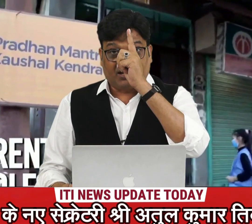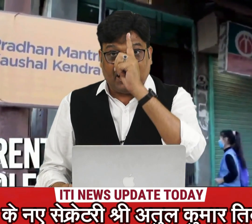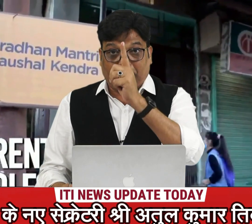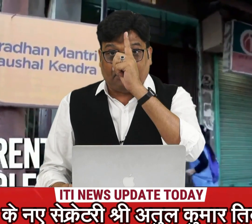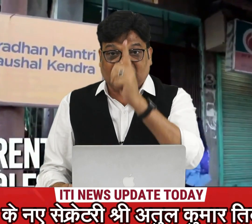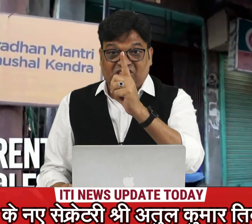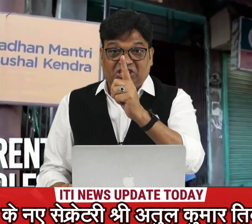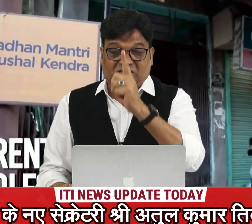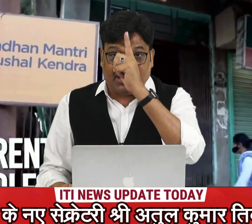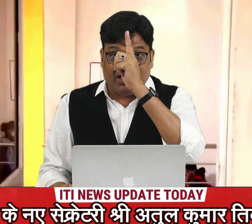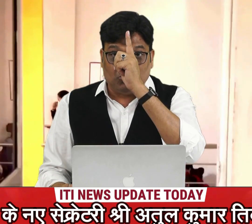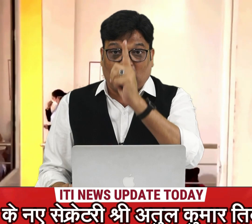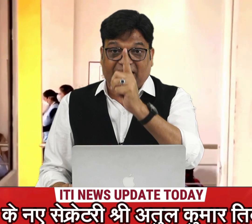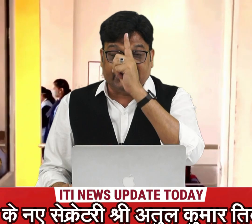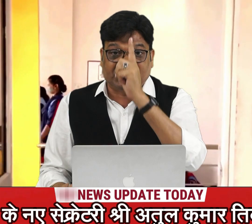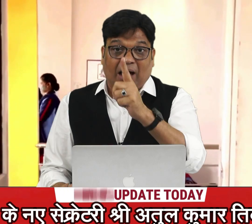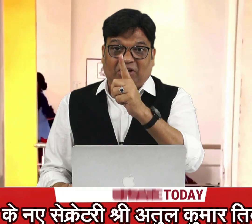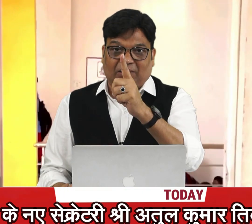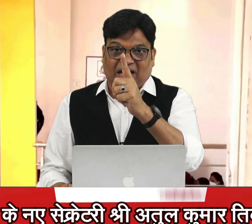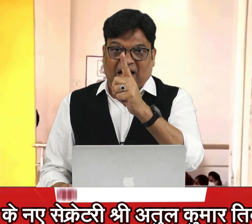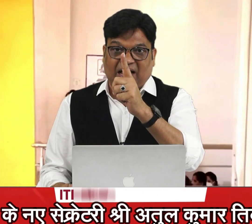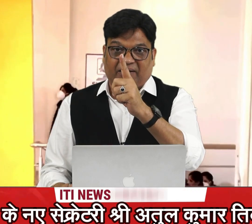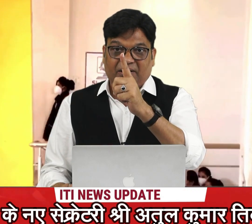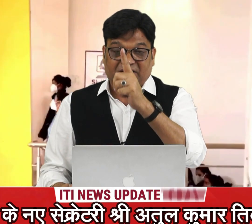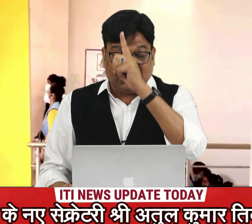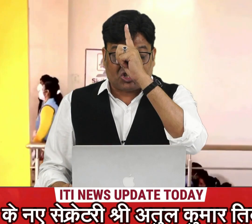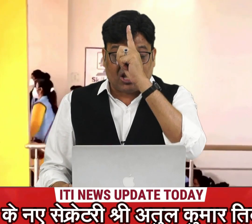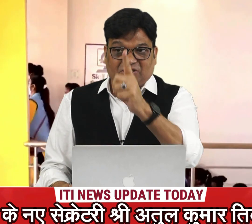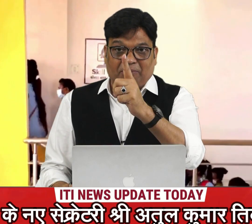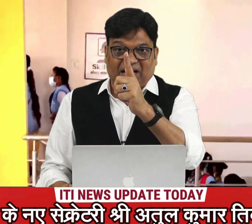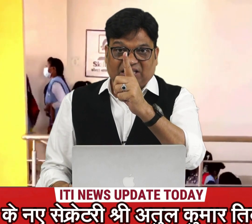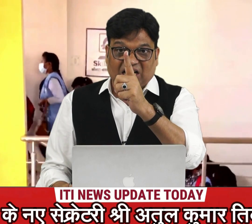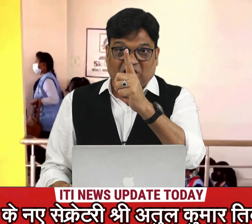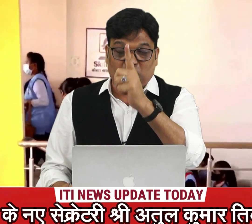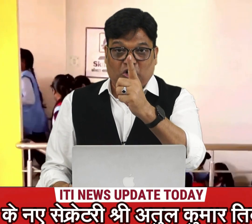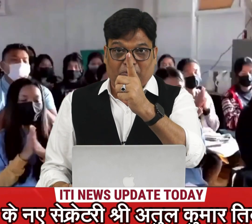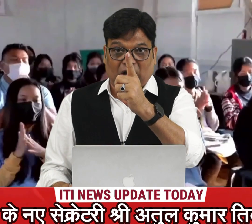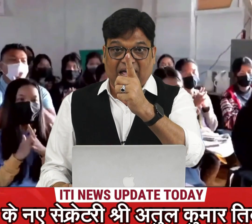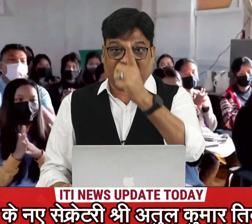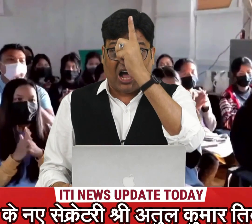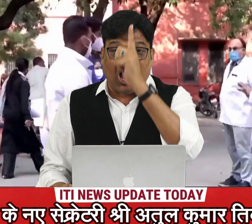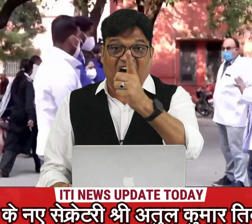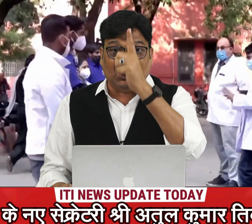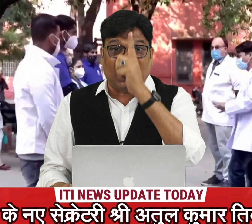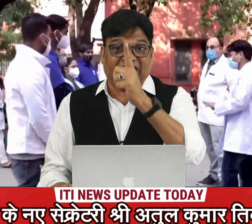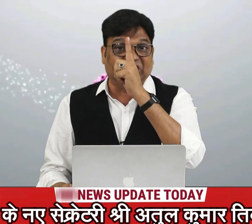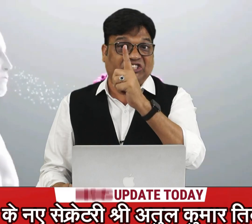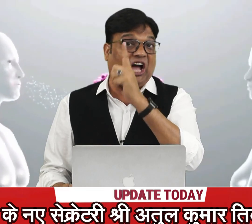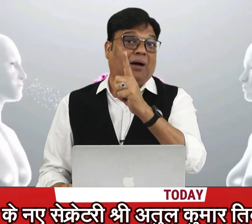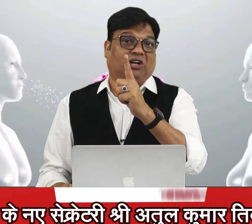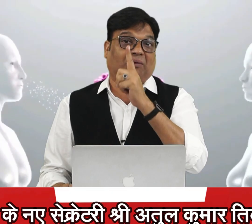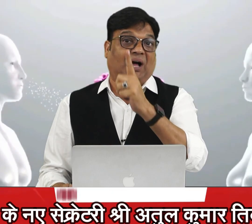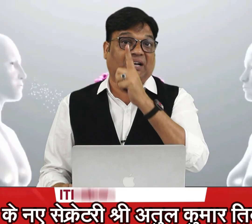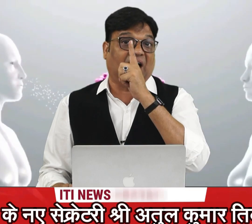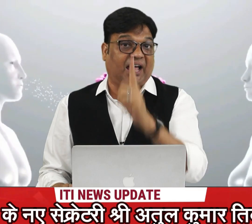एग्जाम के पद्धति से उनका एग्जाम करवाना है, ये सबसे बड़ा टास्क है। उन्होंने बोला है कि ऑनलाइन